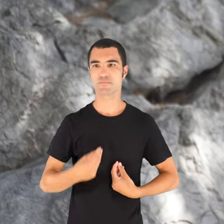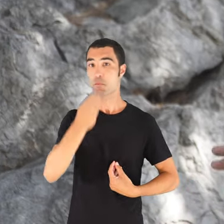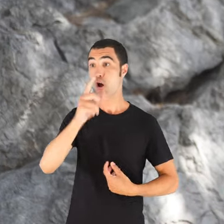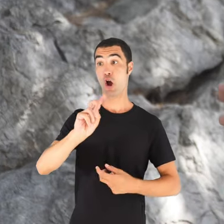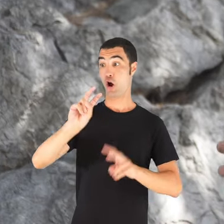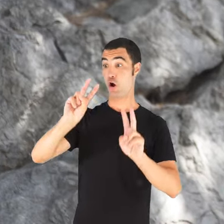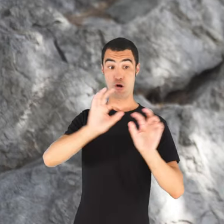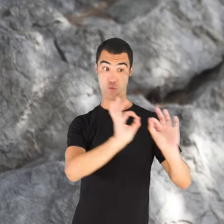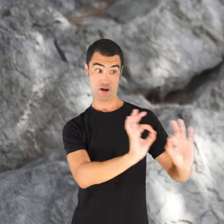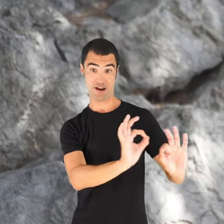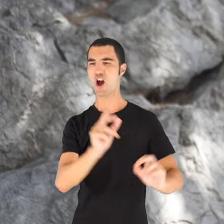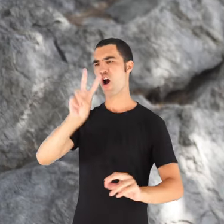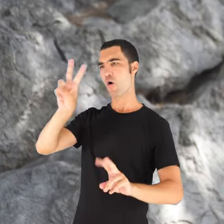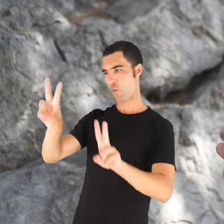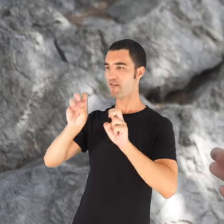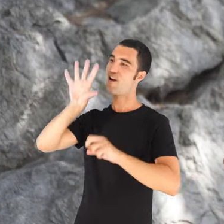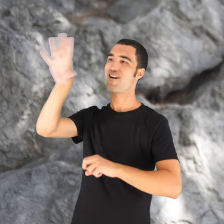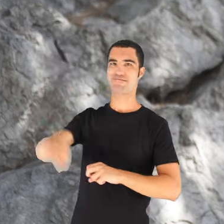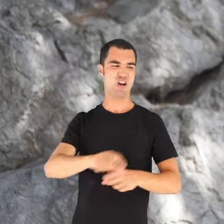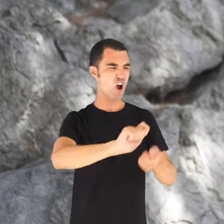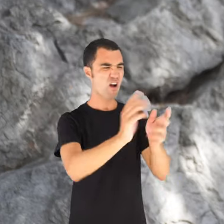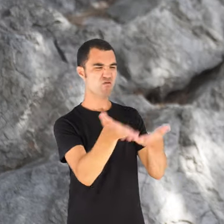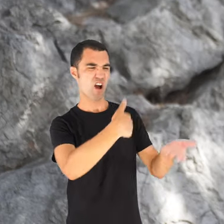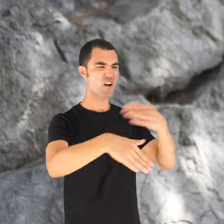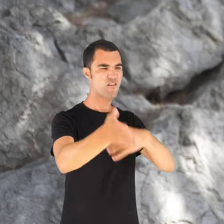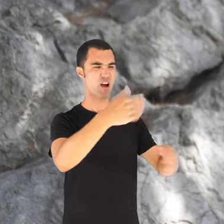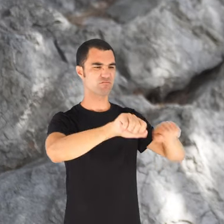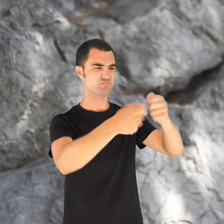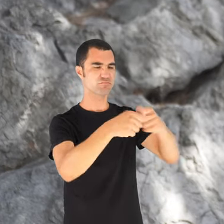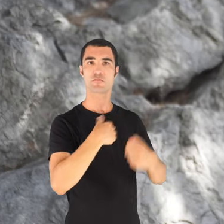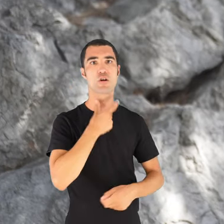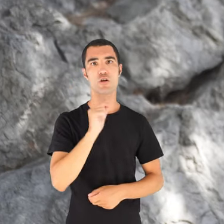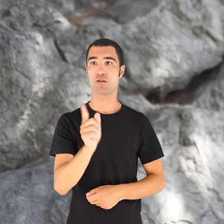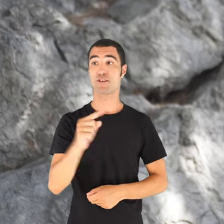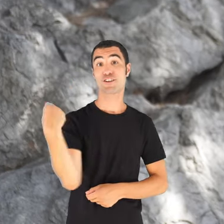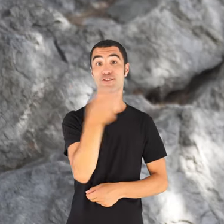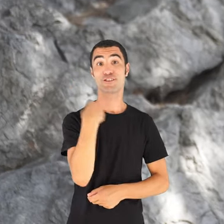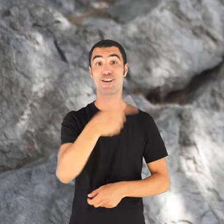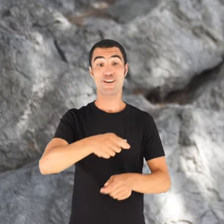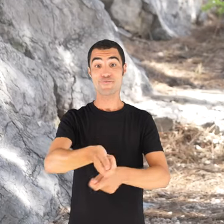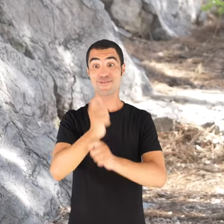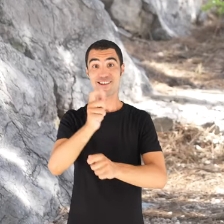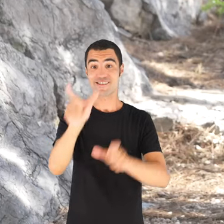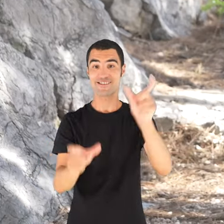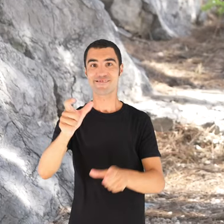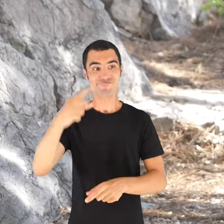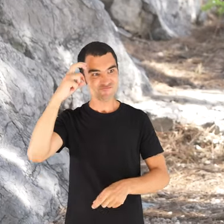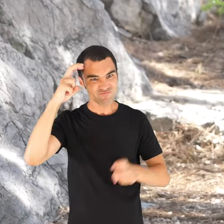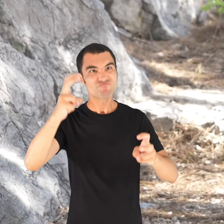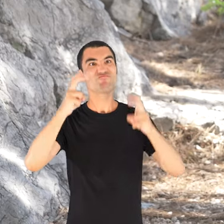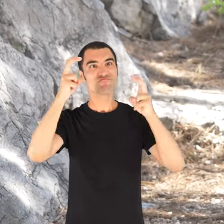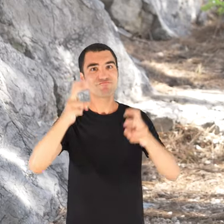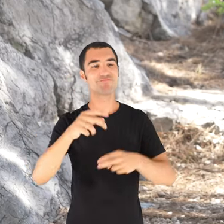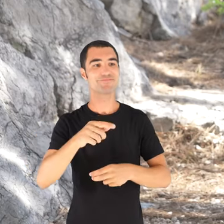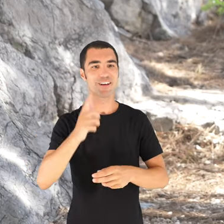primer comprant un altre i deixar-lo que no rompa-lo, no sé què... O sigui, suposo que tots els pescadors ho han pensat. Ara, amb aquest